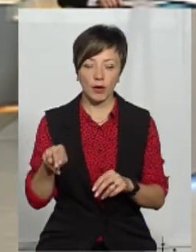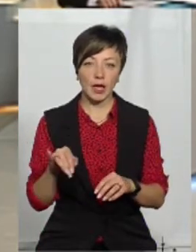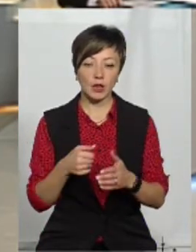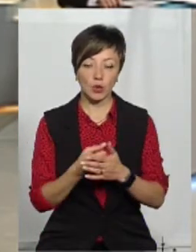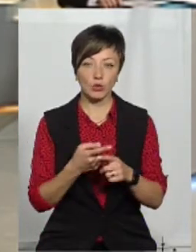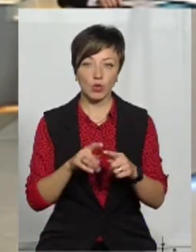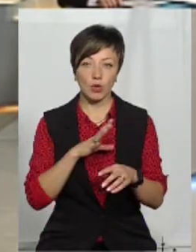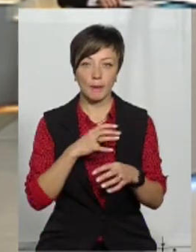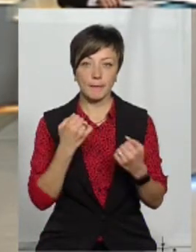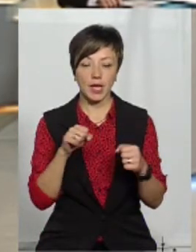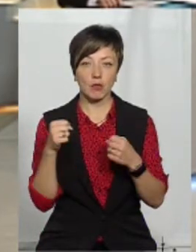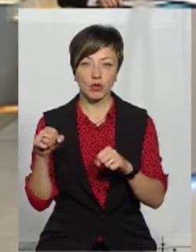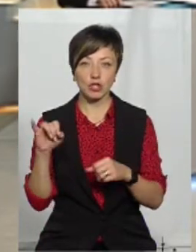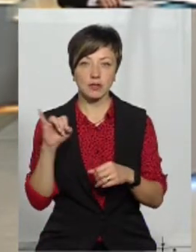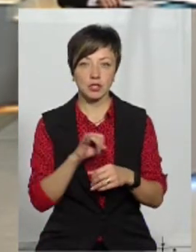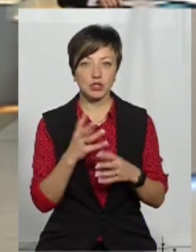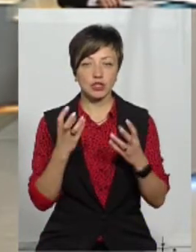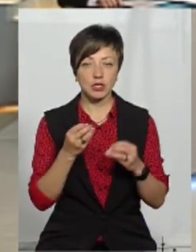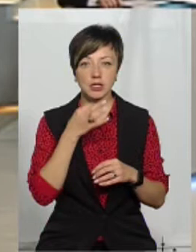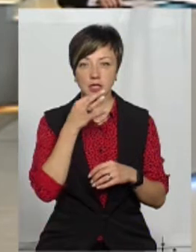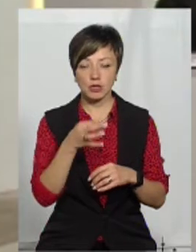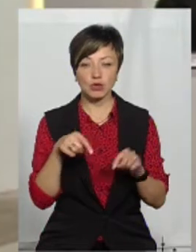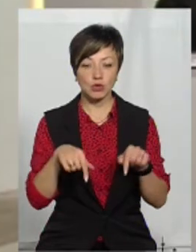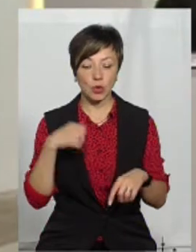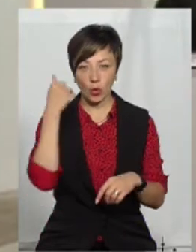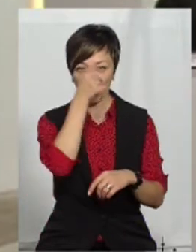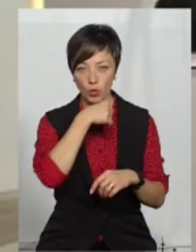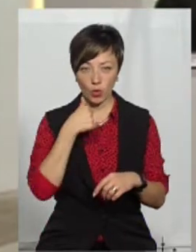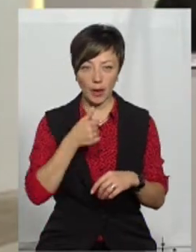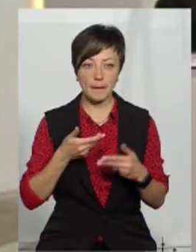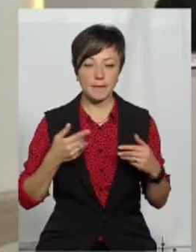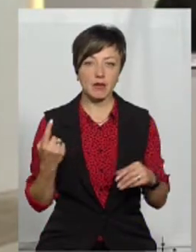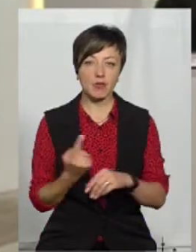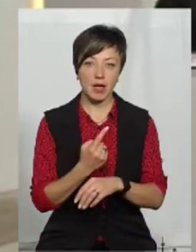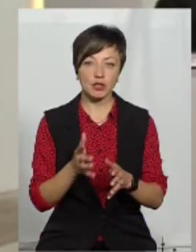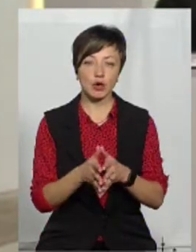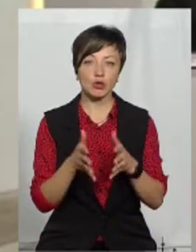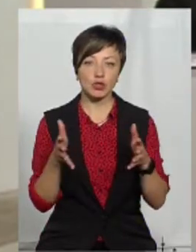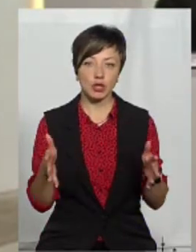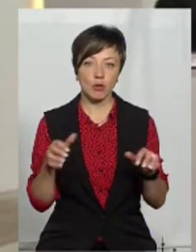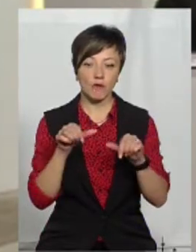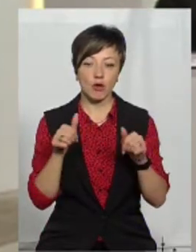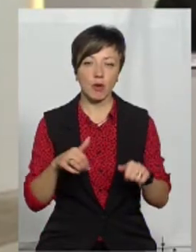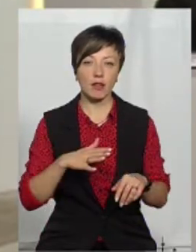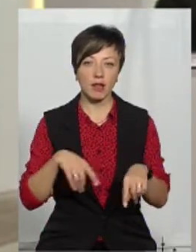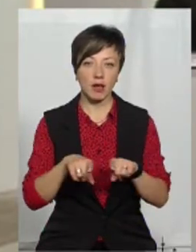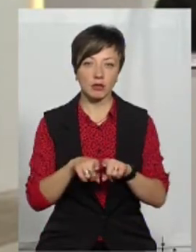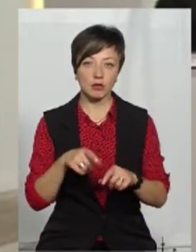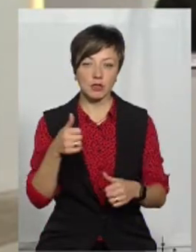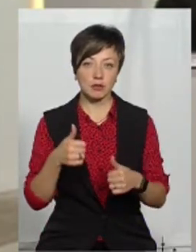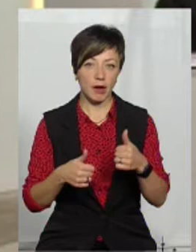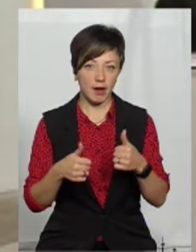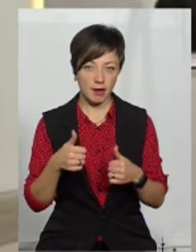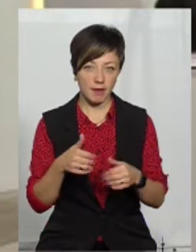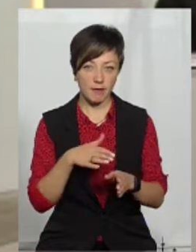до цього були переможці. І ще скажу, що цього року ми вперше розширюємо формат нашого такого цікавого